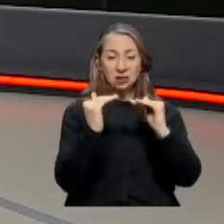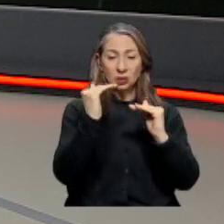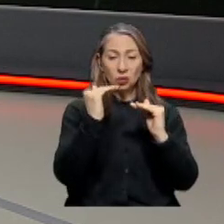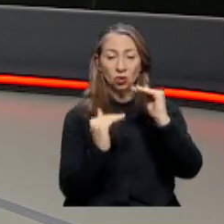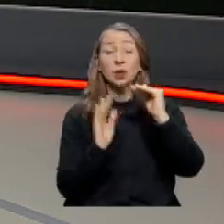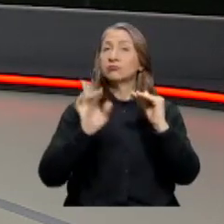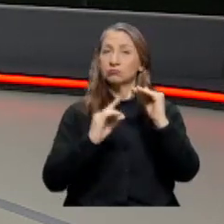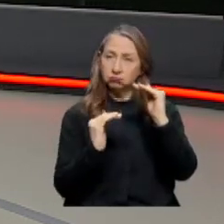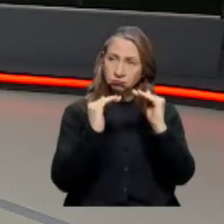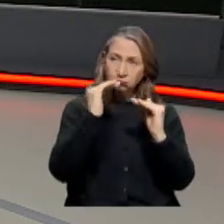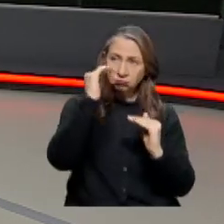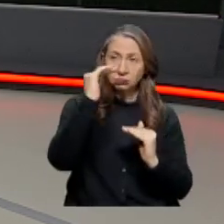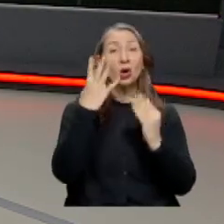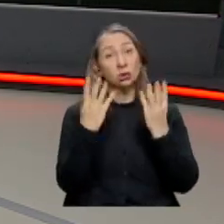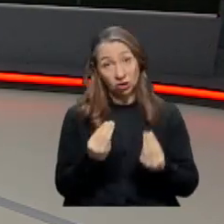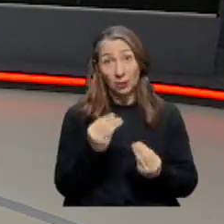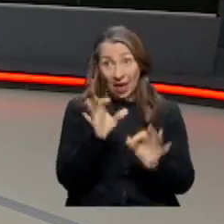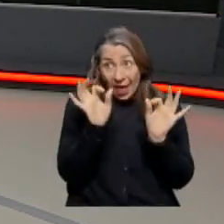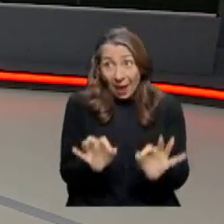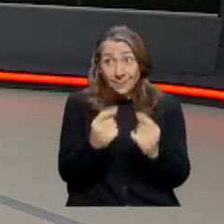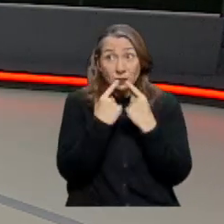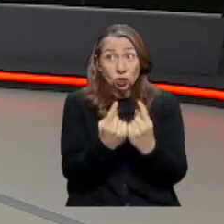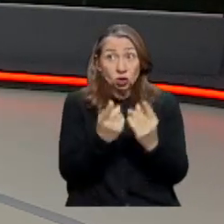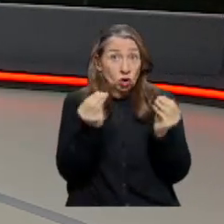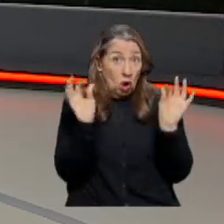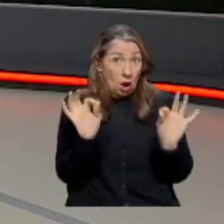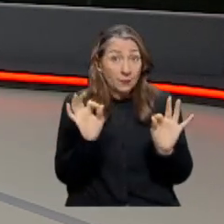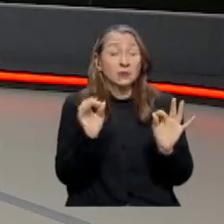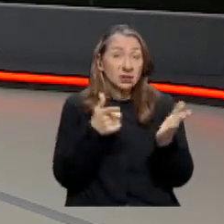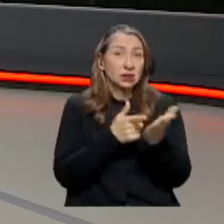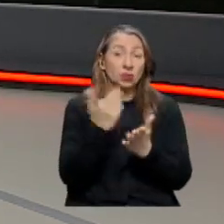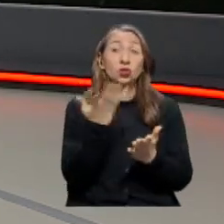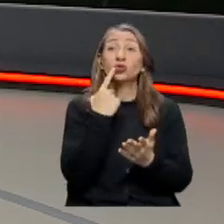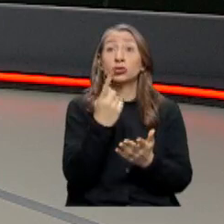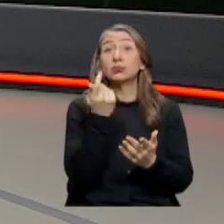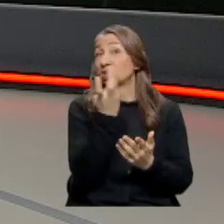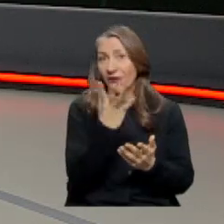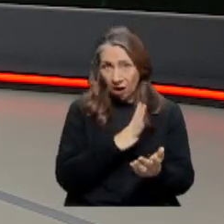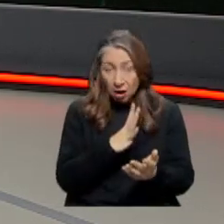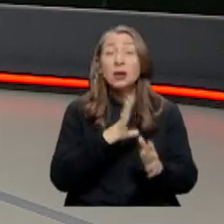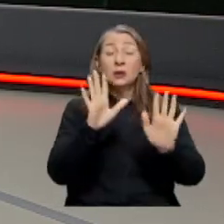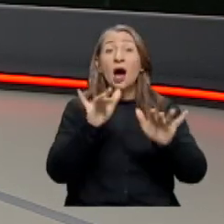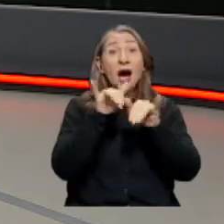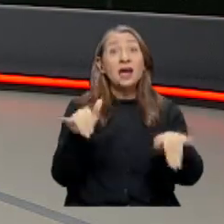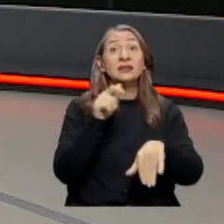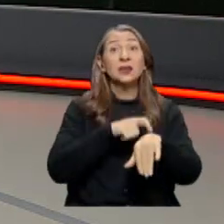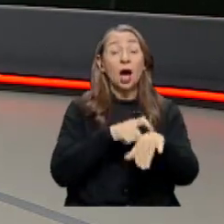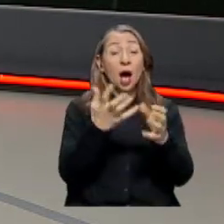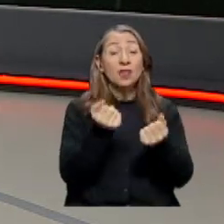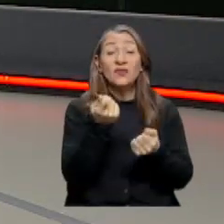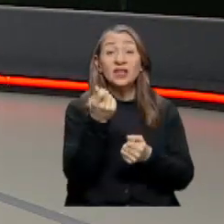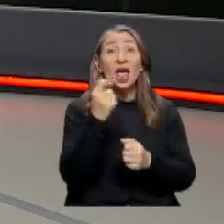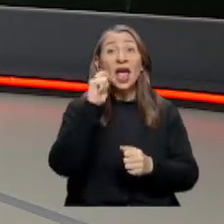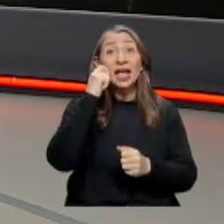altına düşürülmeyecek desteklerle. Bunu hep söyledik. Çok önemli ama tarımda daha söylenecek şeyler var. Aynı zamanda alım